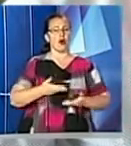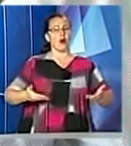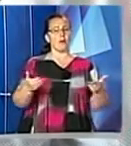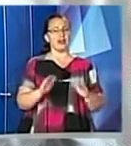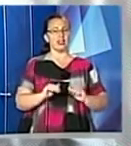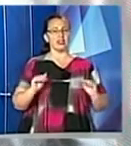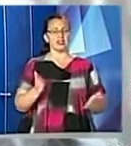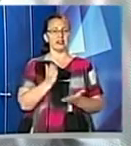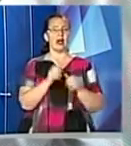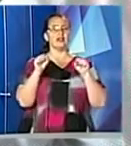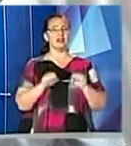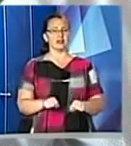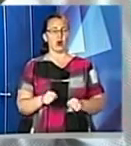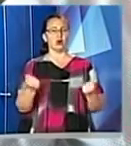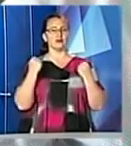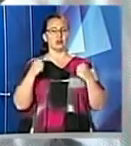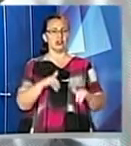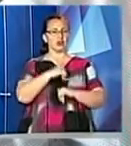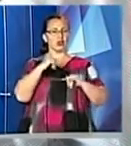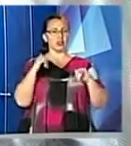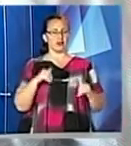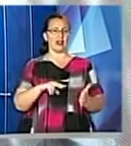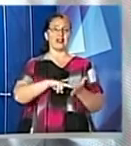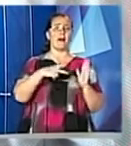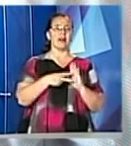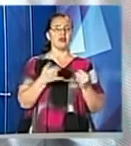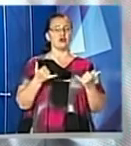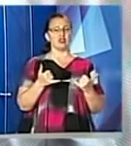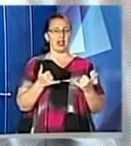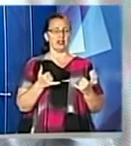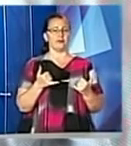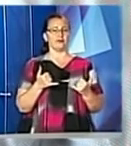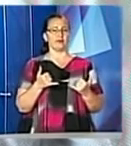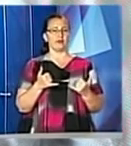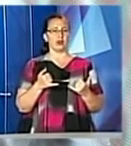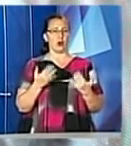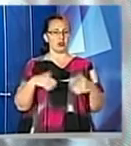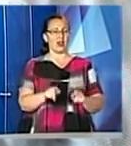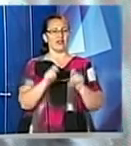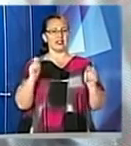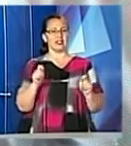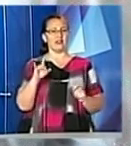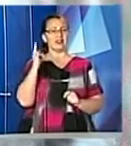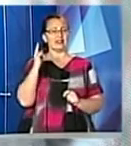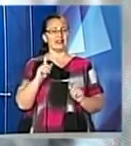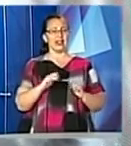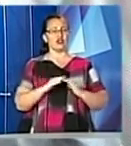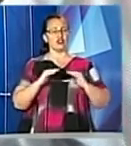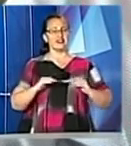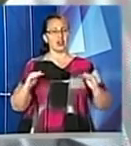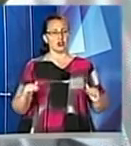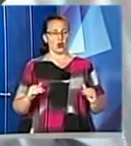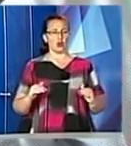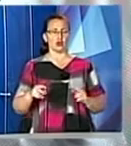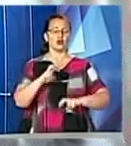змогу спортивно розвиватися. Ми зараз відкрили дитячий садочок в Галичанах. Також плануємо,